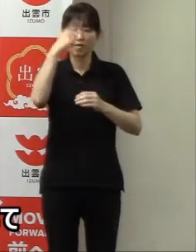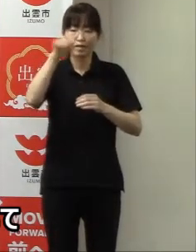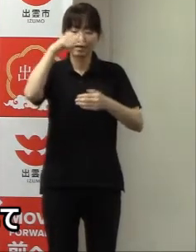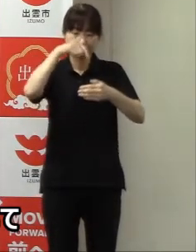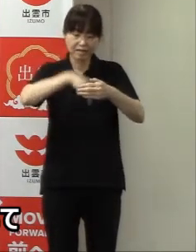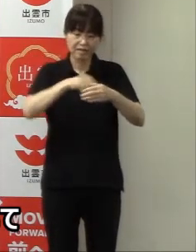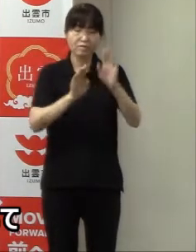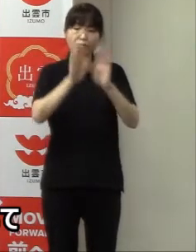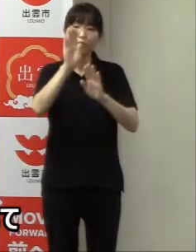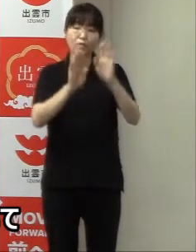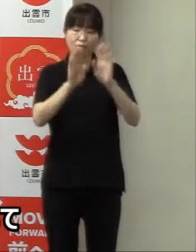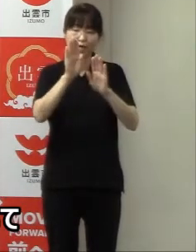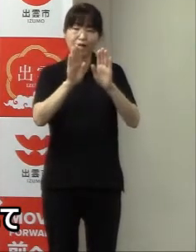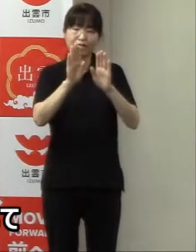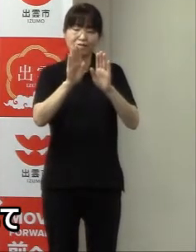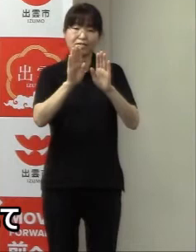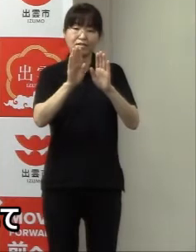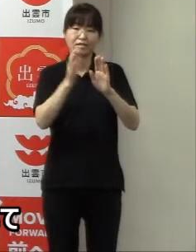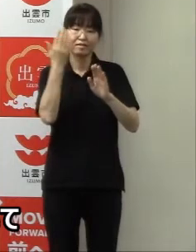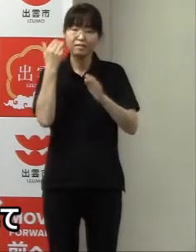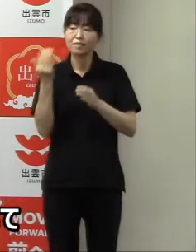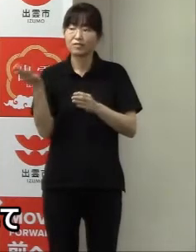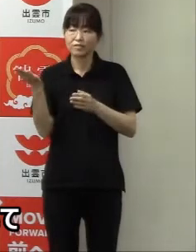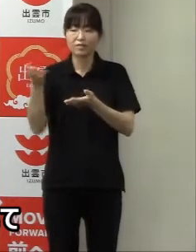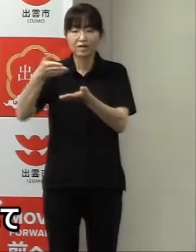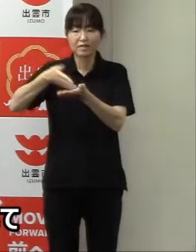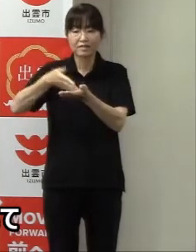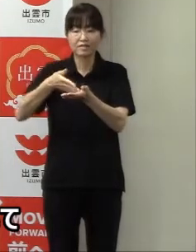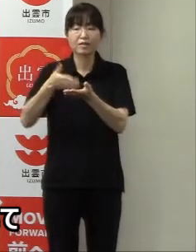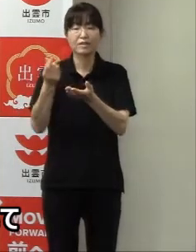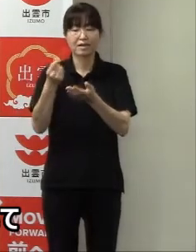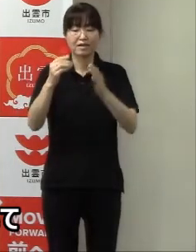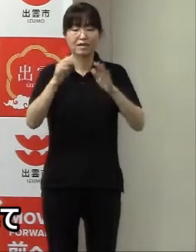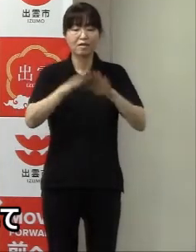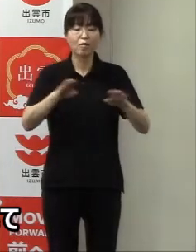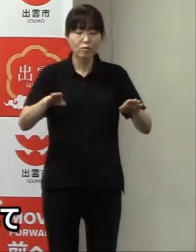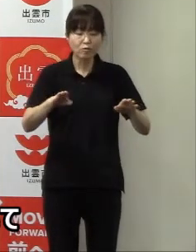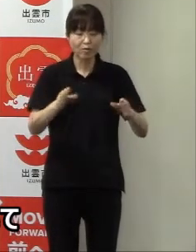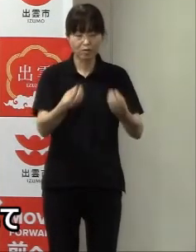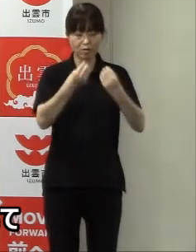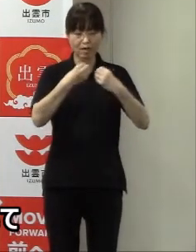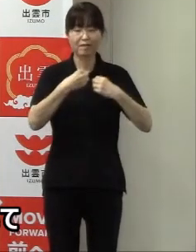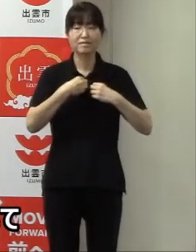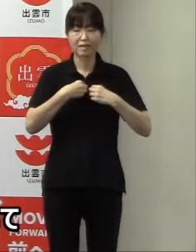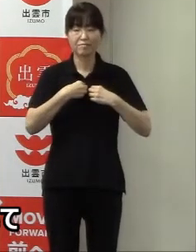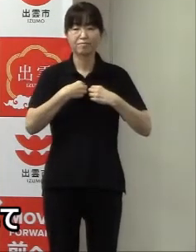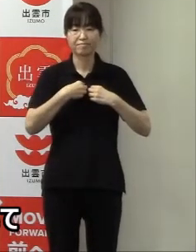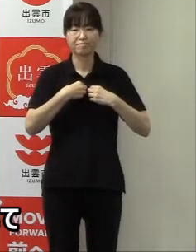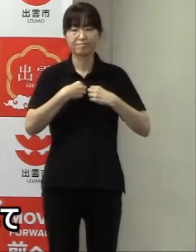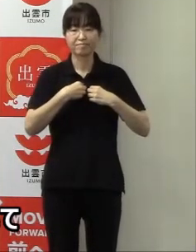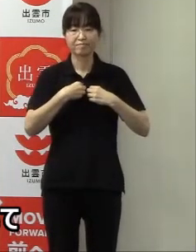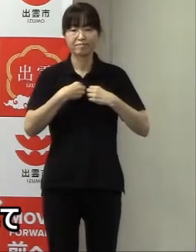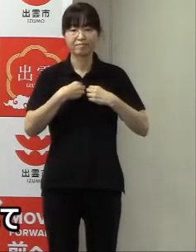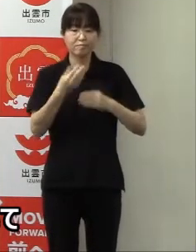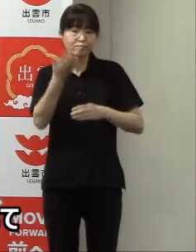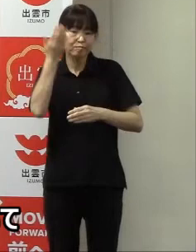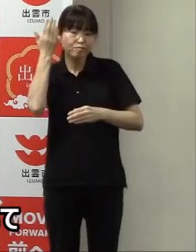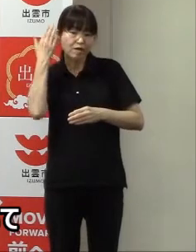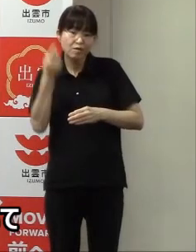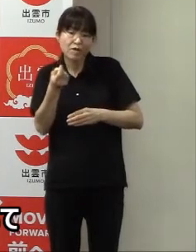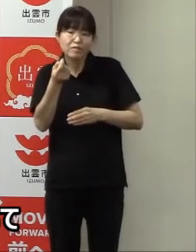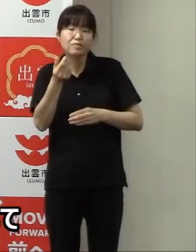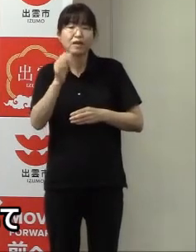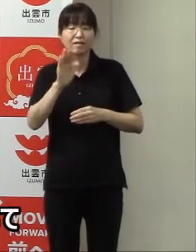一つは先ほど市長の方からも言いましたが、子どもさんへの感染というのがですね、これまであまり見られなかったもの